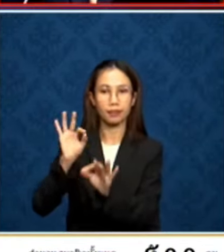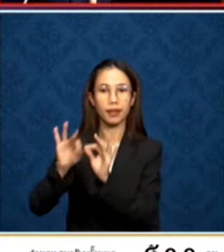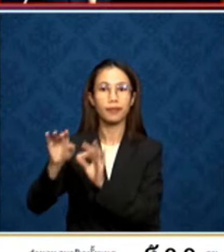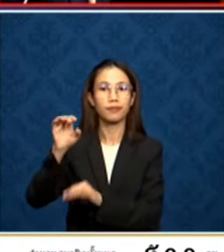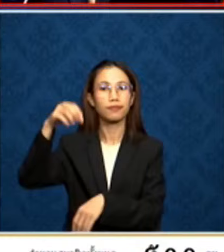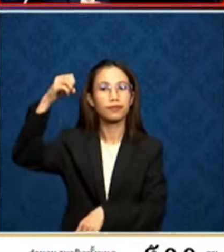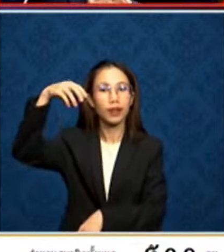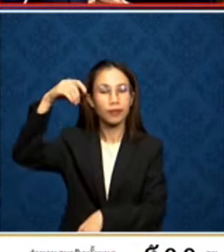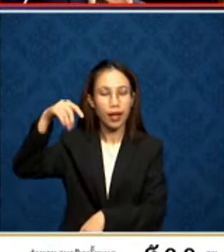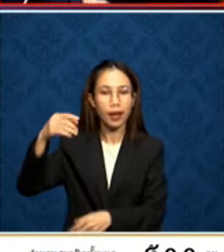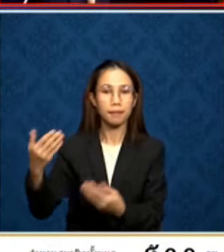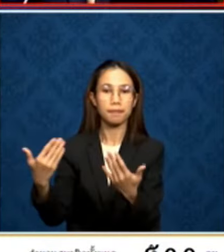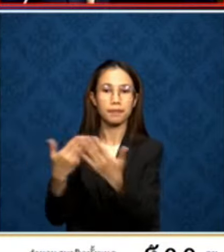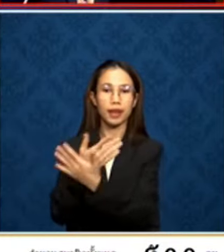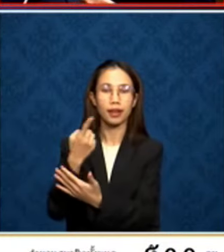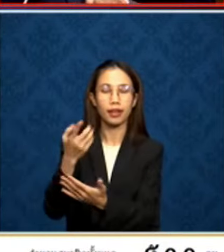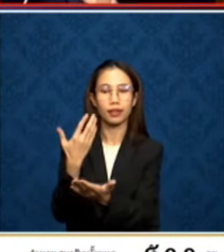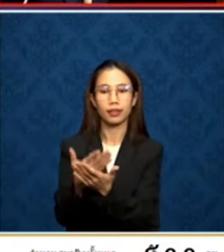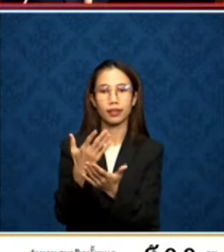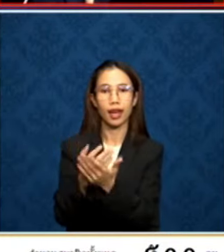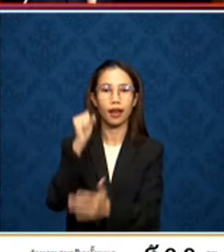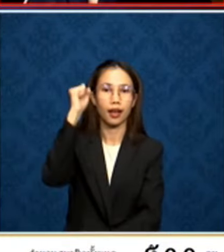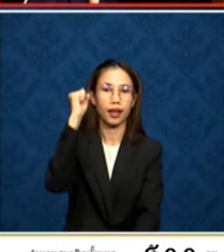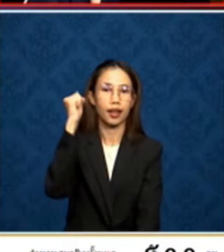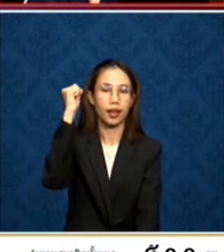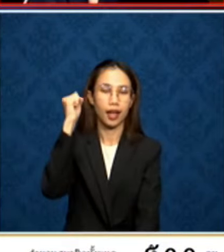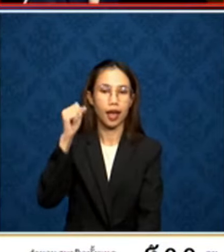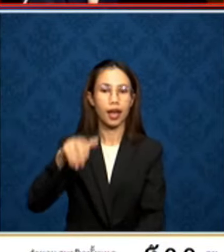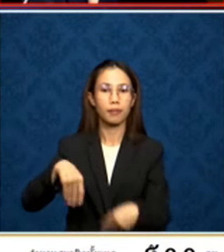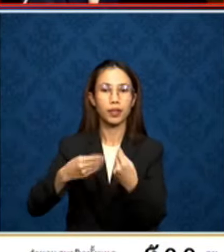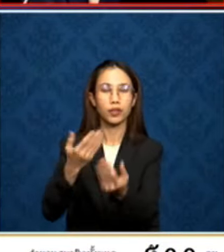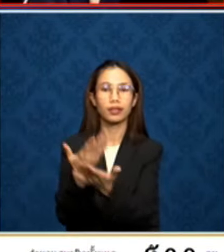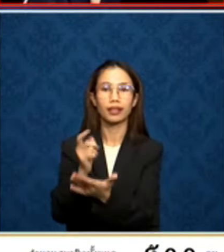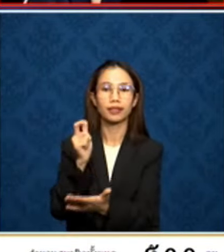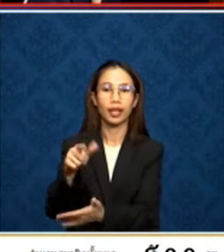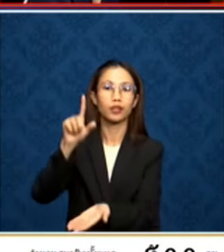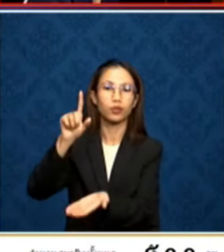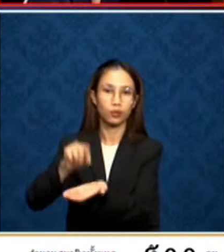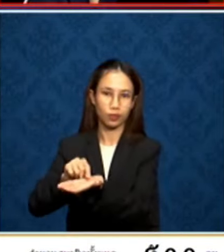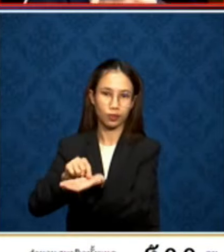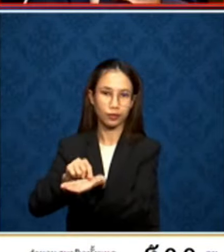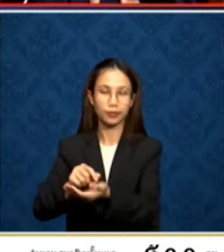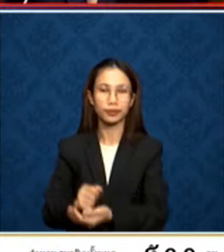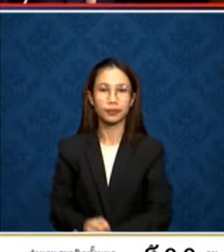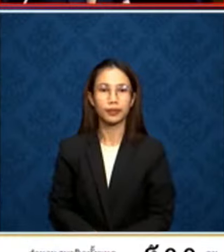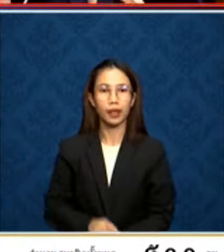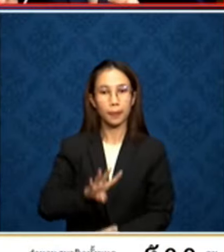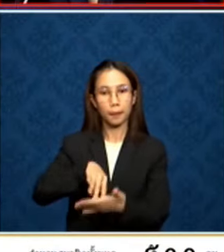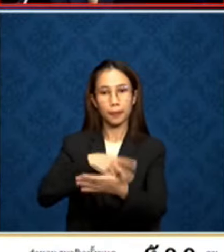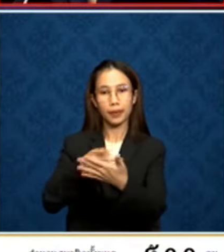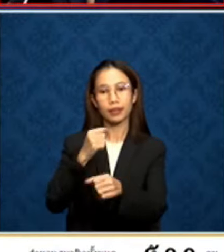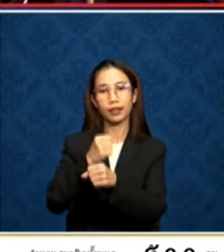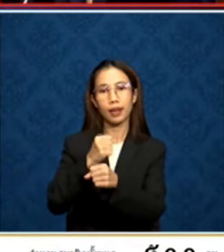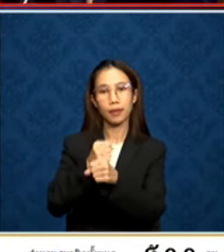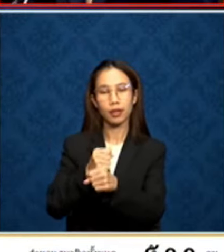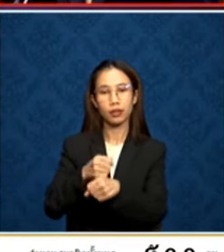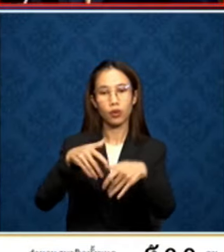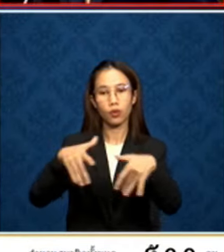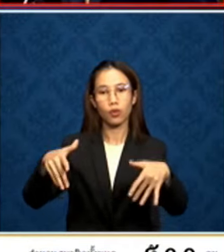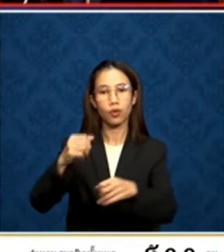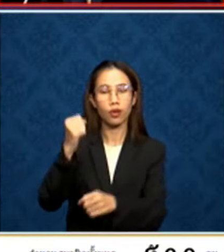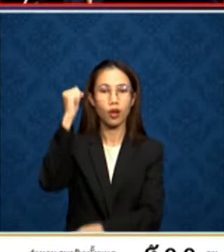สนับสนุนให้ราคาค่าเดินทางของพี่น้องประชาชนถูกขึ้นได้ค่ะนโยบายการขยายโครงสร้างทาง